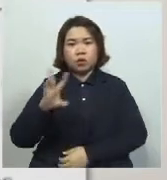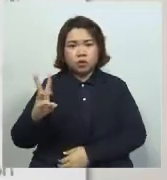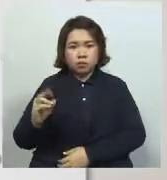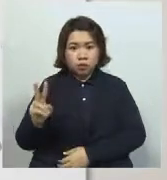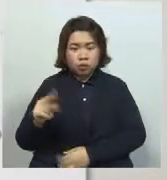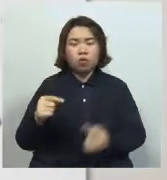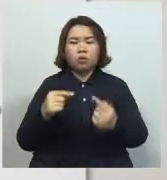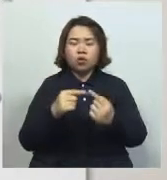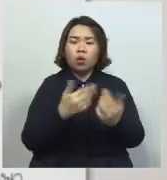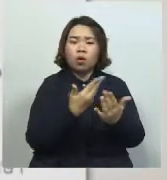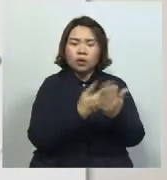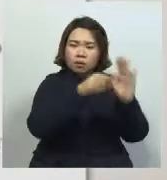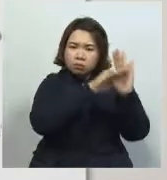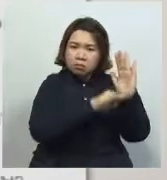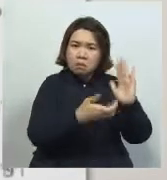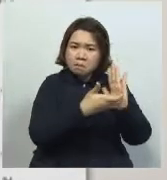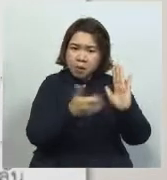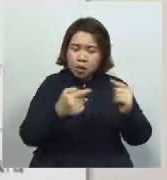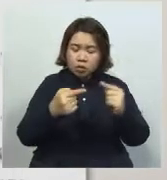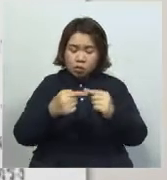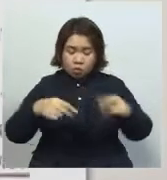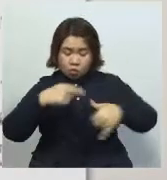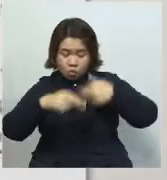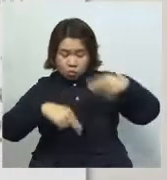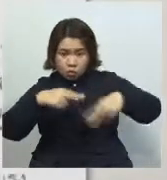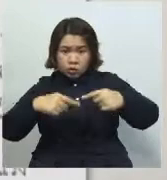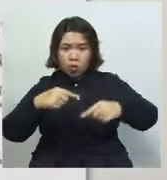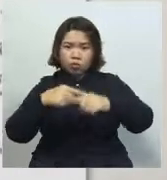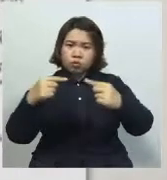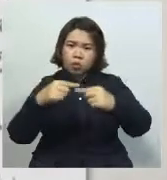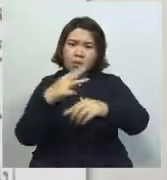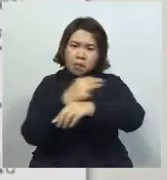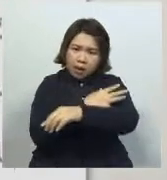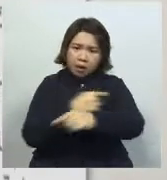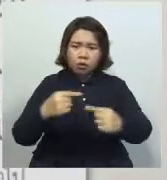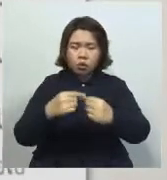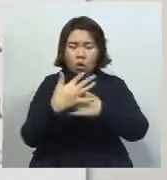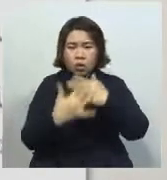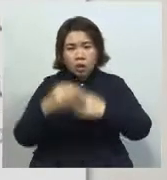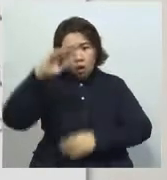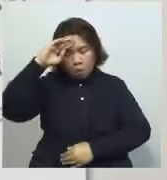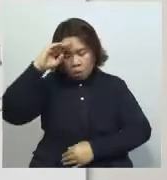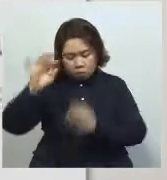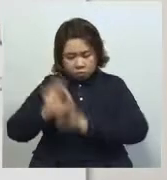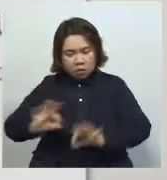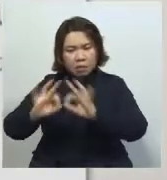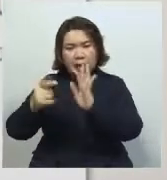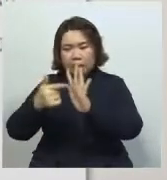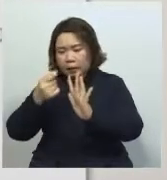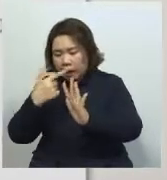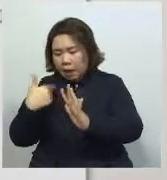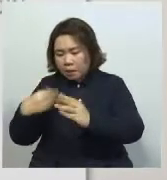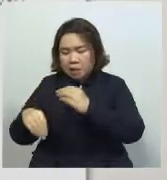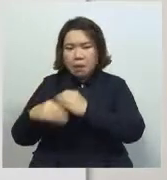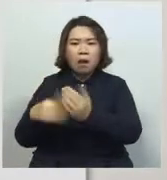เรื่องหลักเกณฑ์การเบิกจ่ายค่ารักษาพยาบาลสำหรับผู้ป่วยโรคมะเร็งและโลหิตวิทยาซึ่งจำเป็นต้องใช้ยาที่มีค่าใช้จ่ายสูงเพิ่มเ